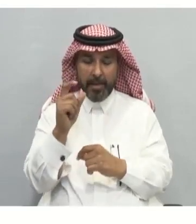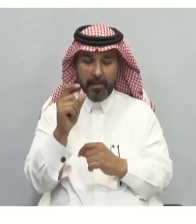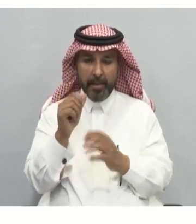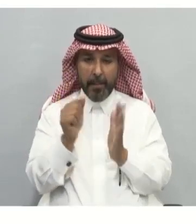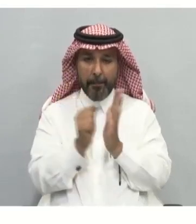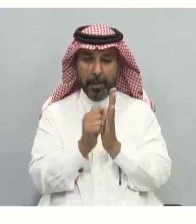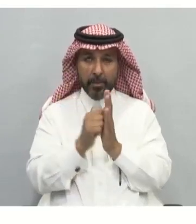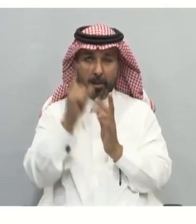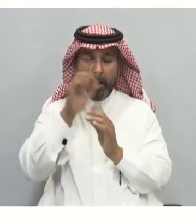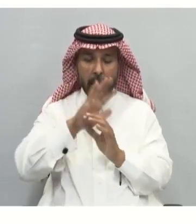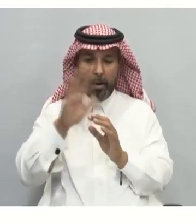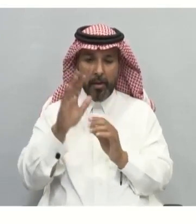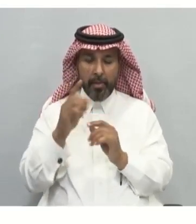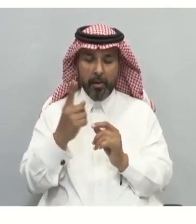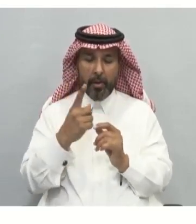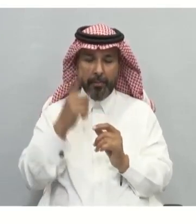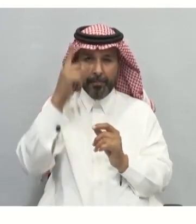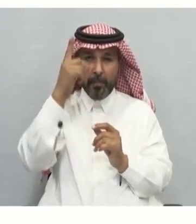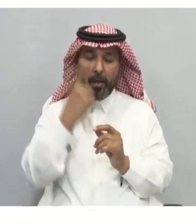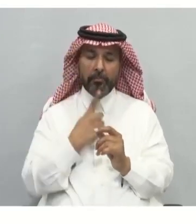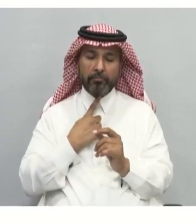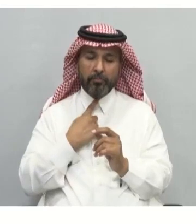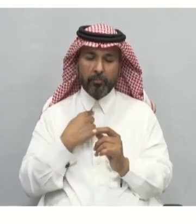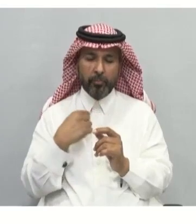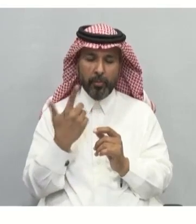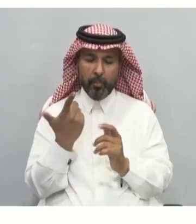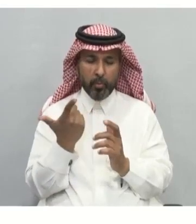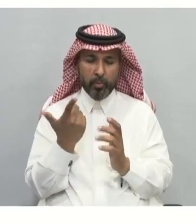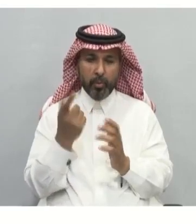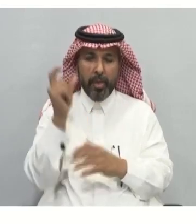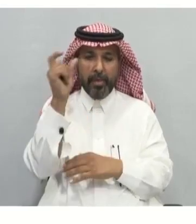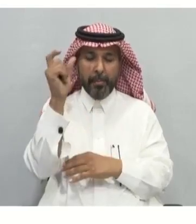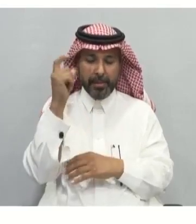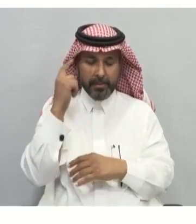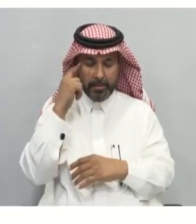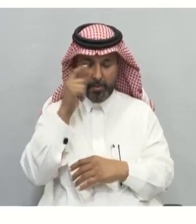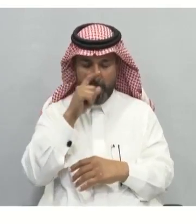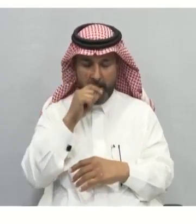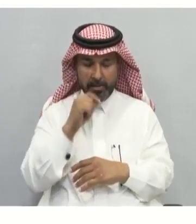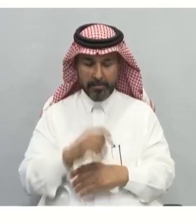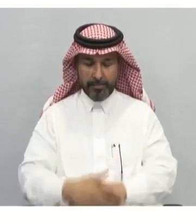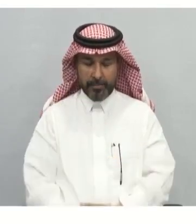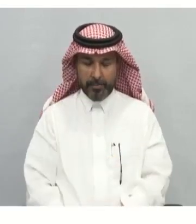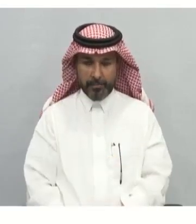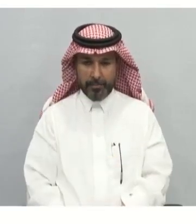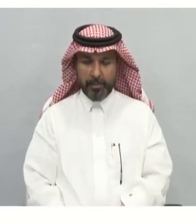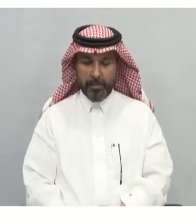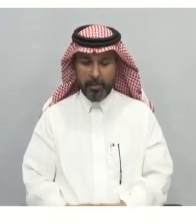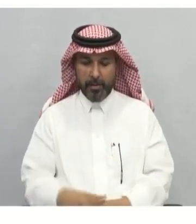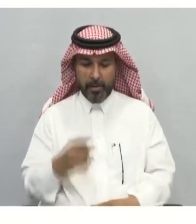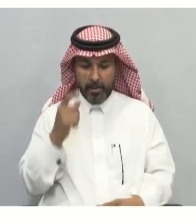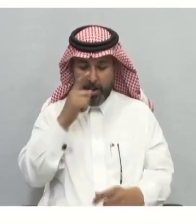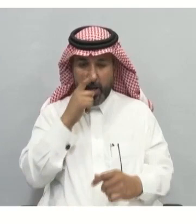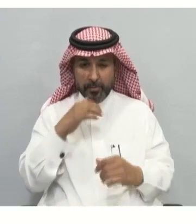وافضلها واحبها الى الله تعالى ومن صور التعلق بالمساجد الف الحرص على